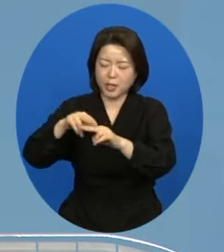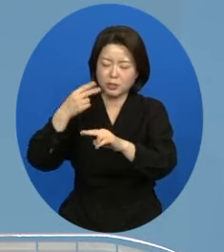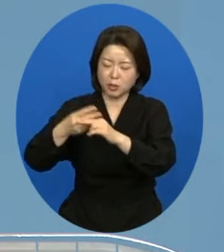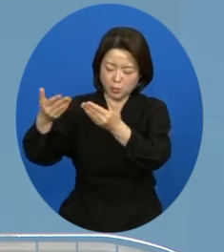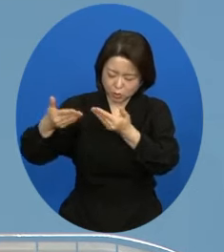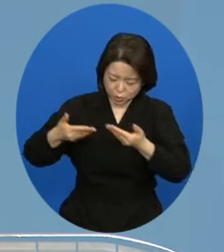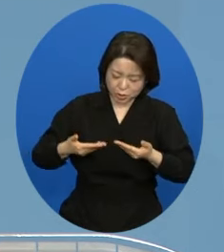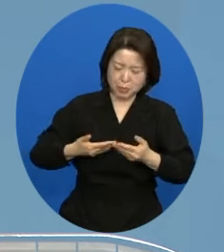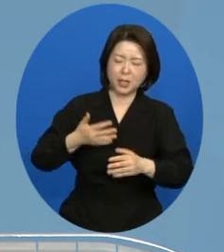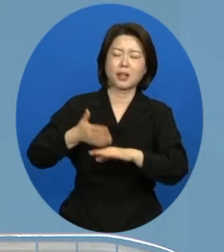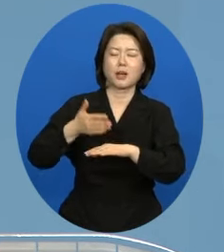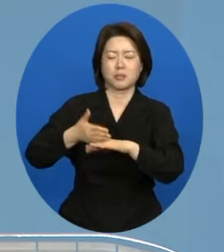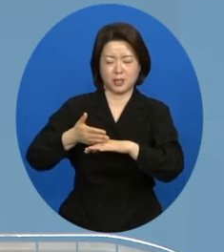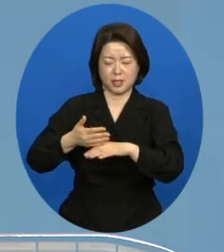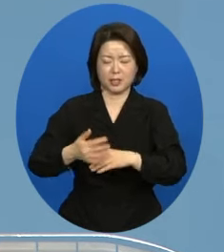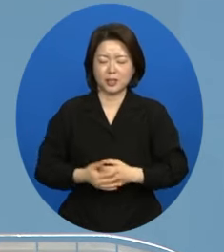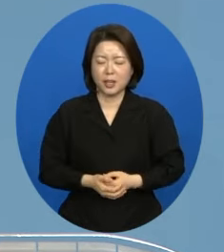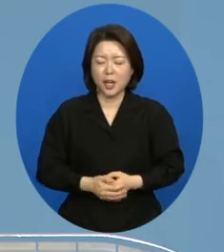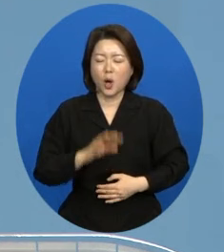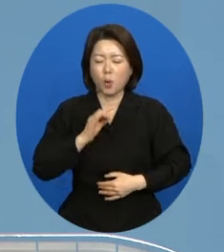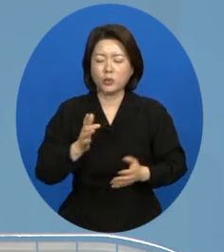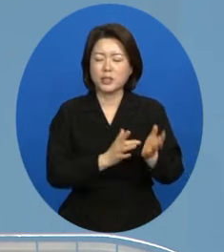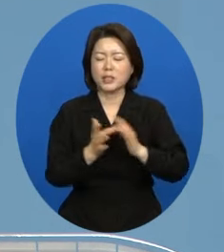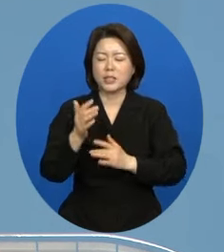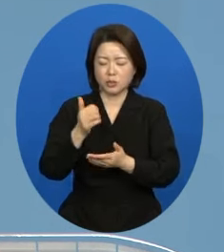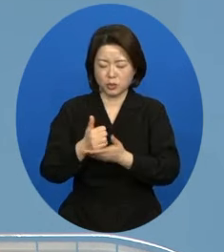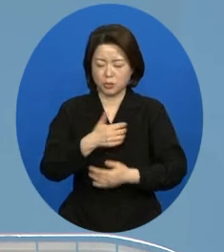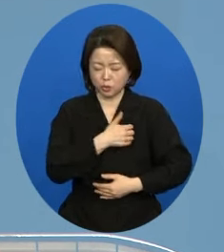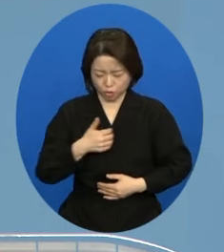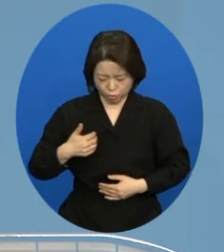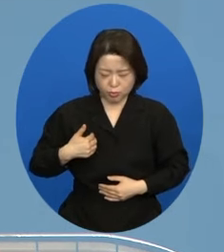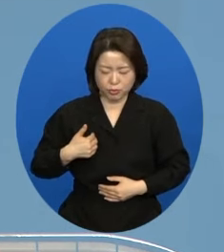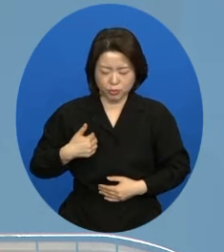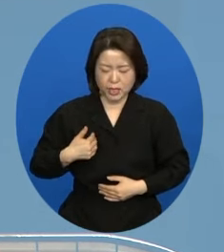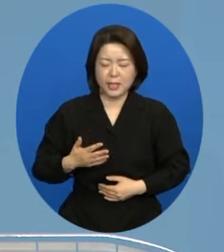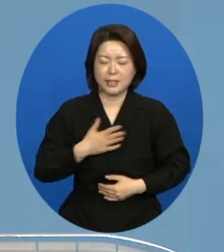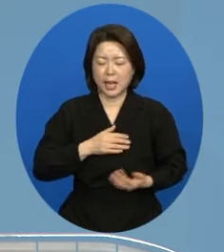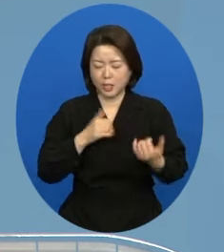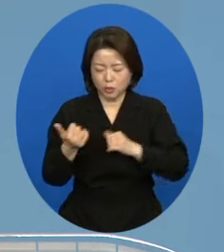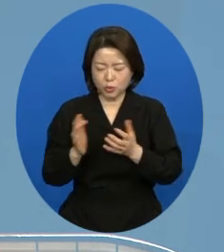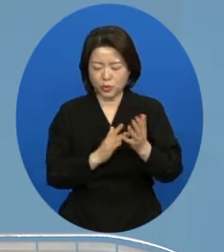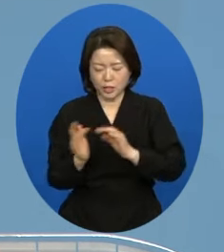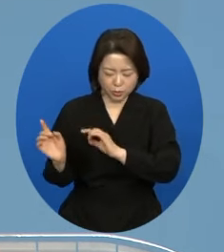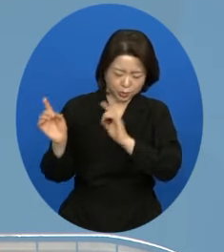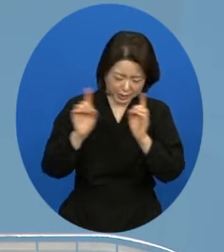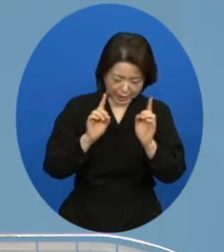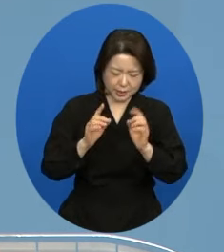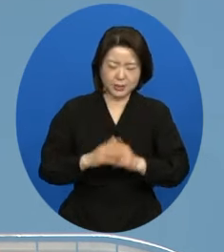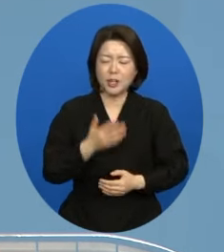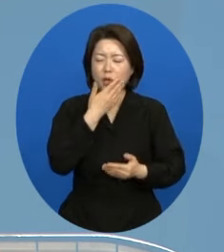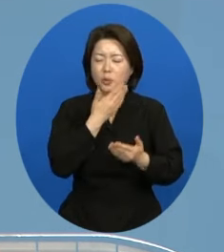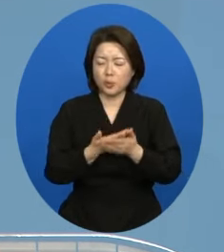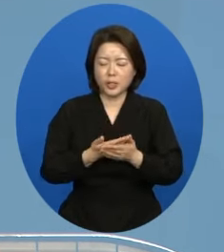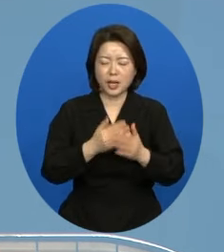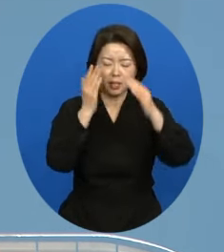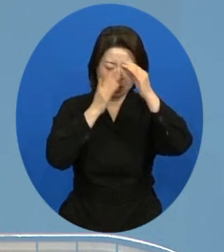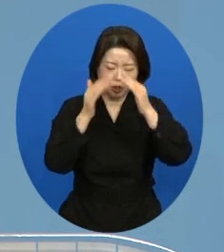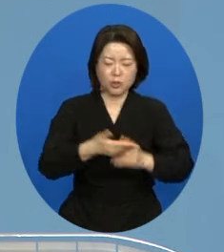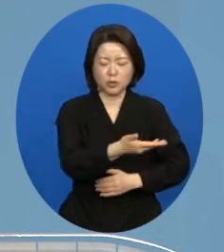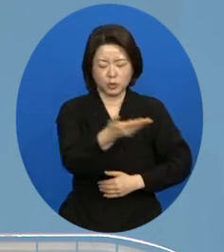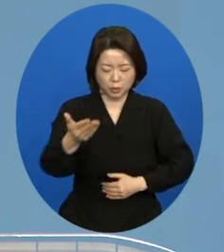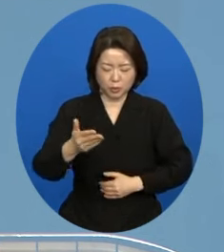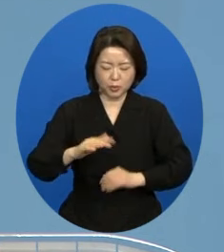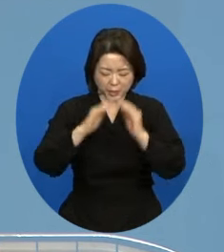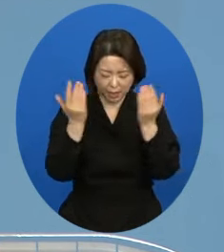보내주심에 감사드리며 오직 예수님으로 충분하고 나는 죽고 예수로 살아가는 귀한 성도들이 되어가게